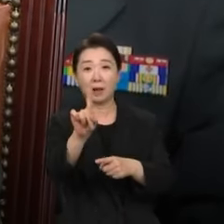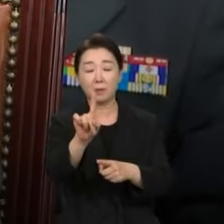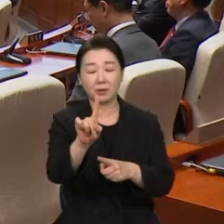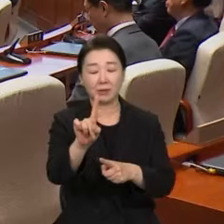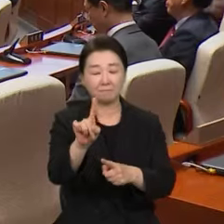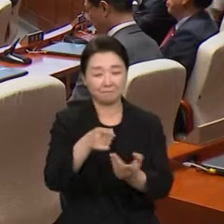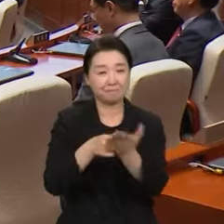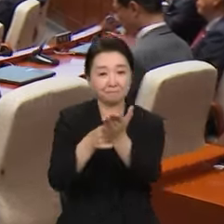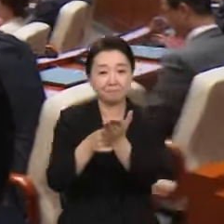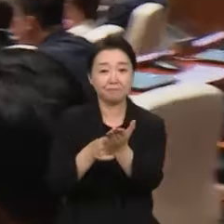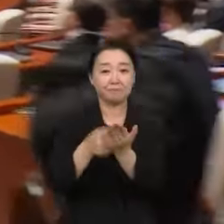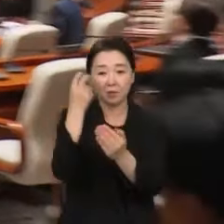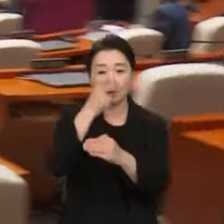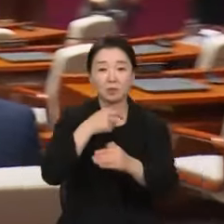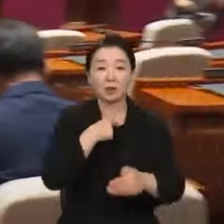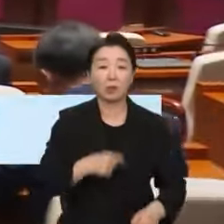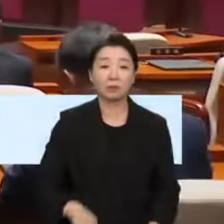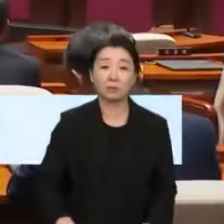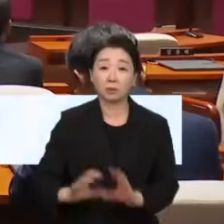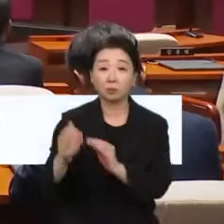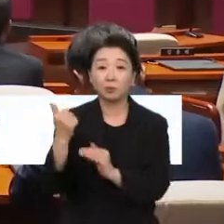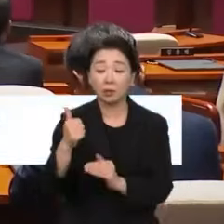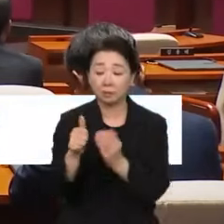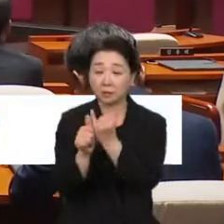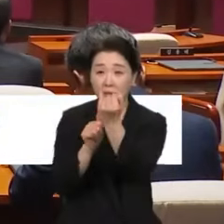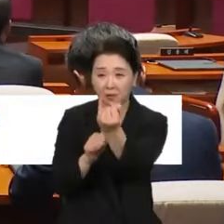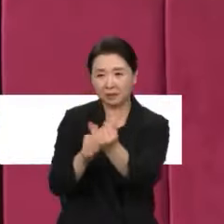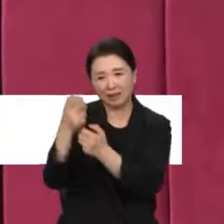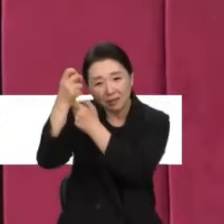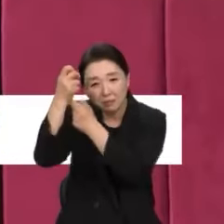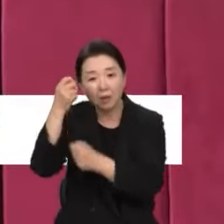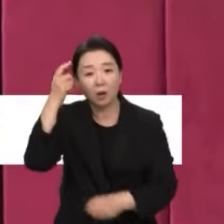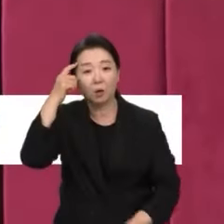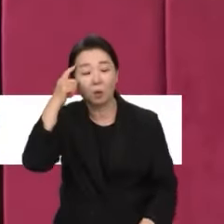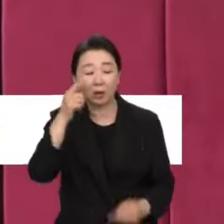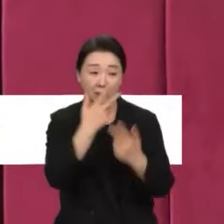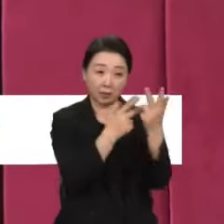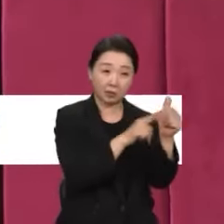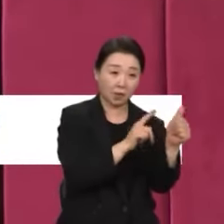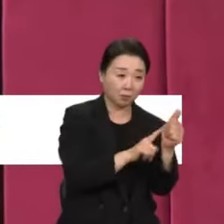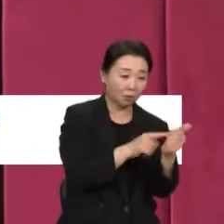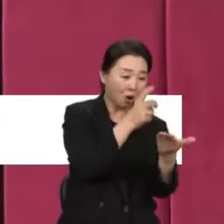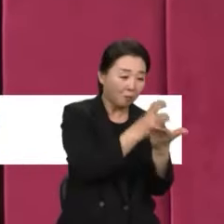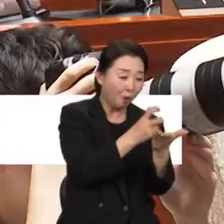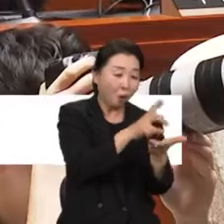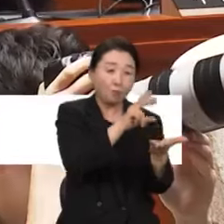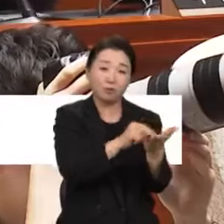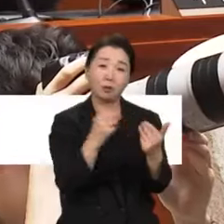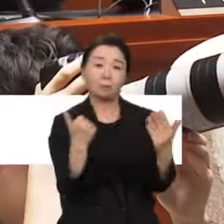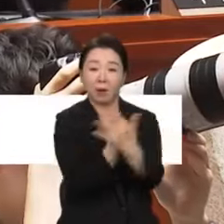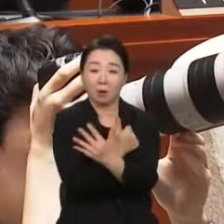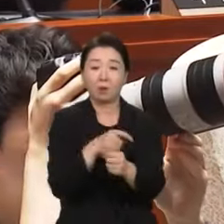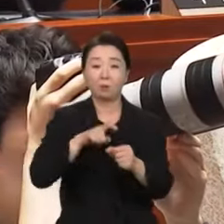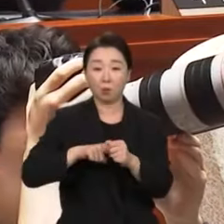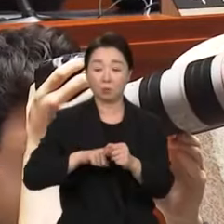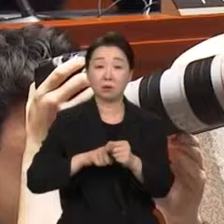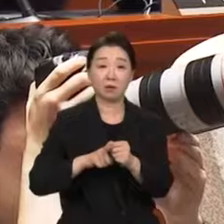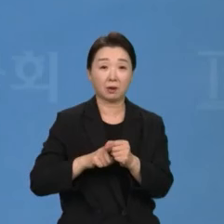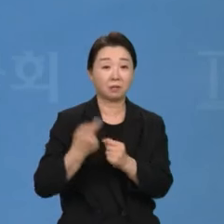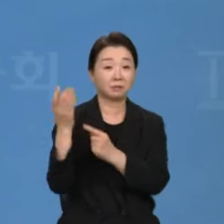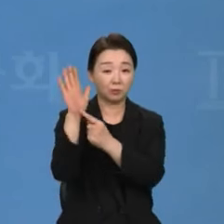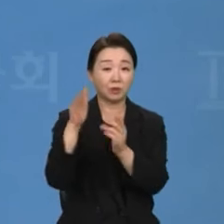겁니다. 국민의힘은 민주당이 김 여사에게 집착하는 건 이재명 대표의 사법 리스크를 방어하기 위한 거라고